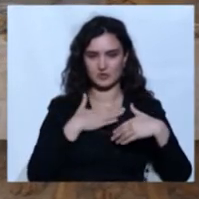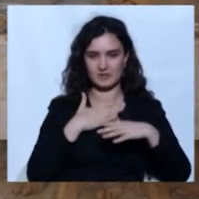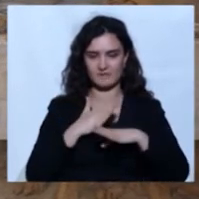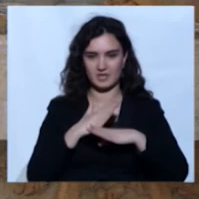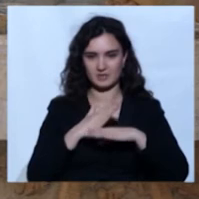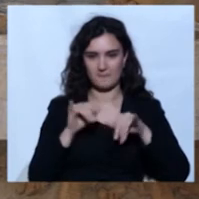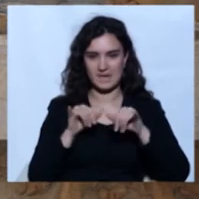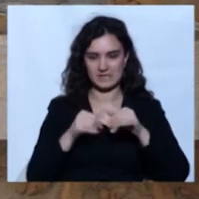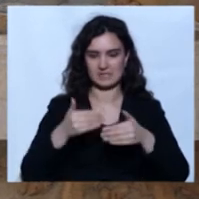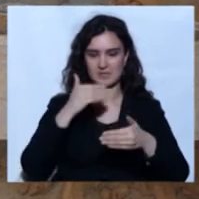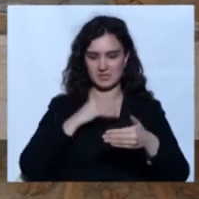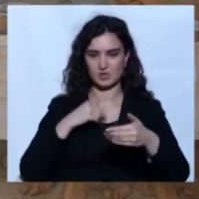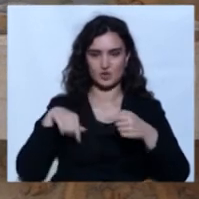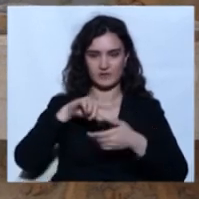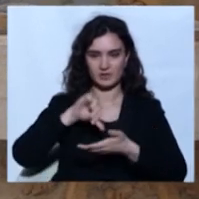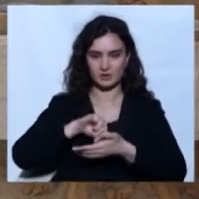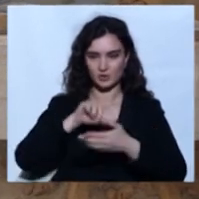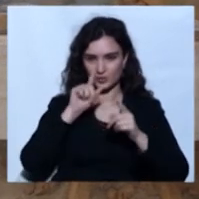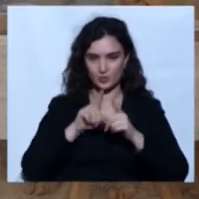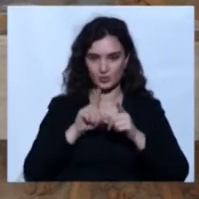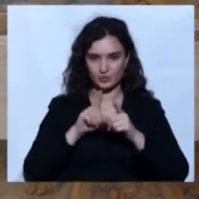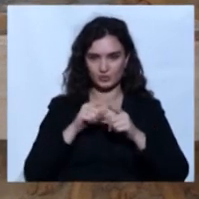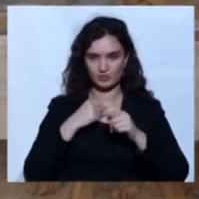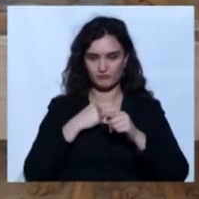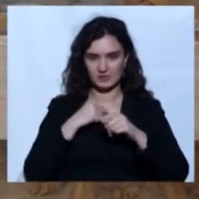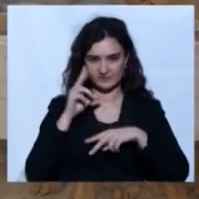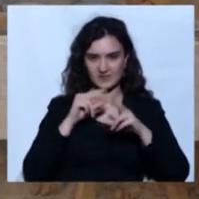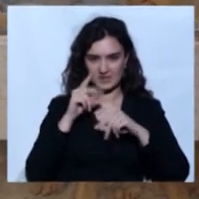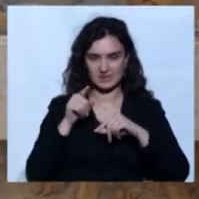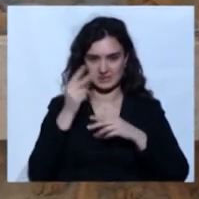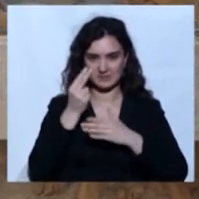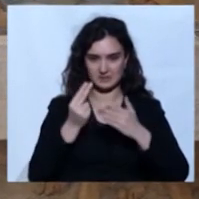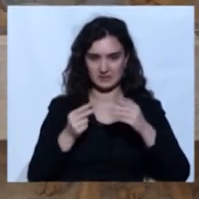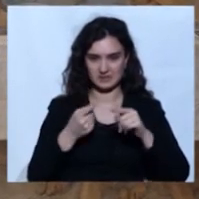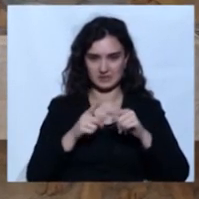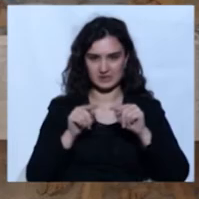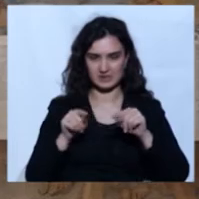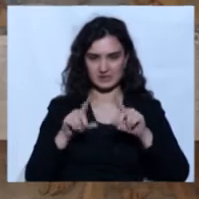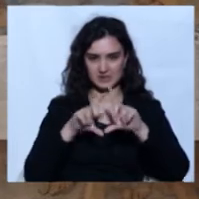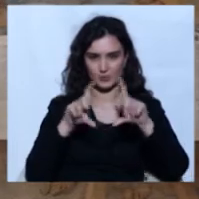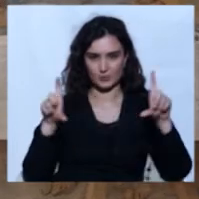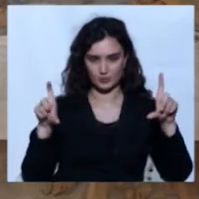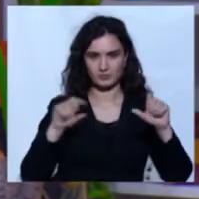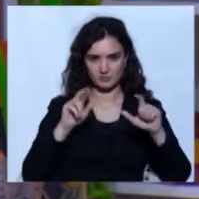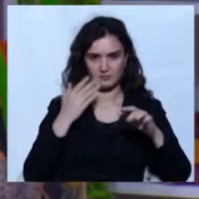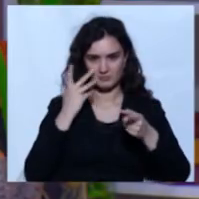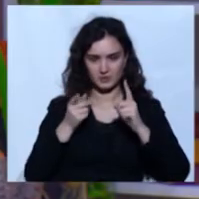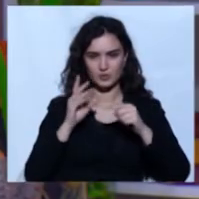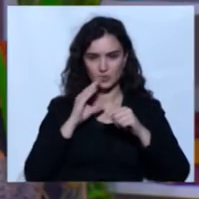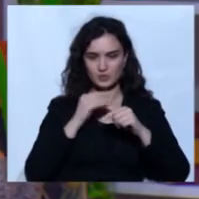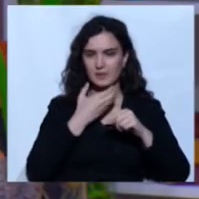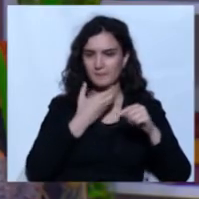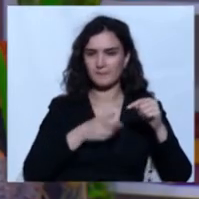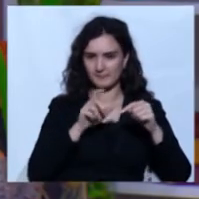ვართ მაგიდის მეორე მხარეს. ჩვენ გვითვალისწინებს ეს კომპოზიცია. და მართლაც, როდესაც